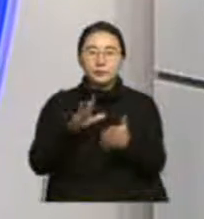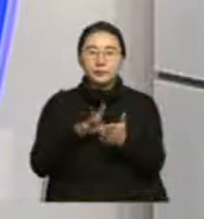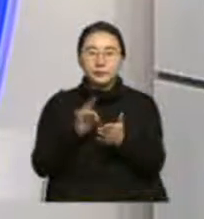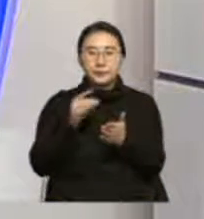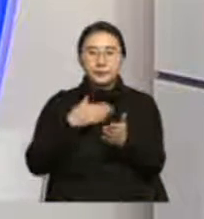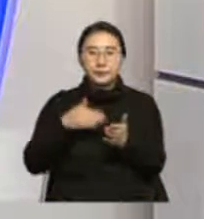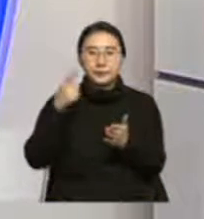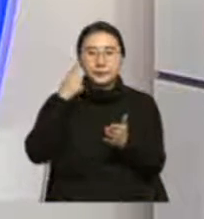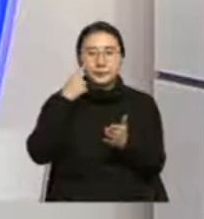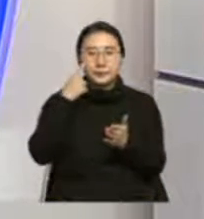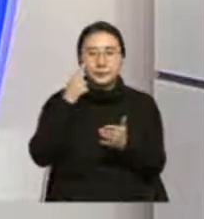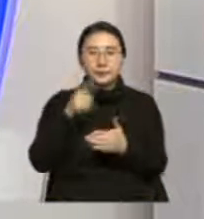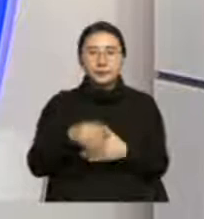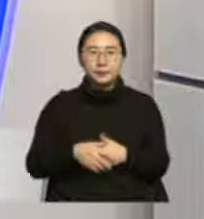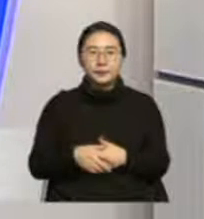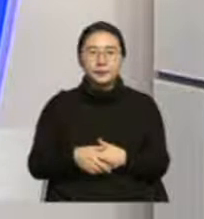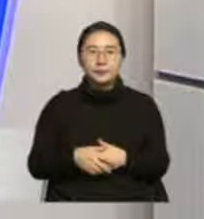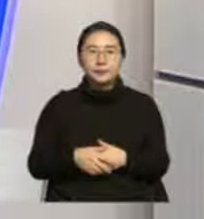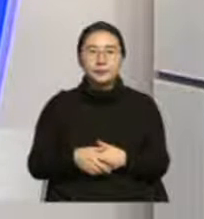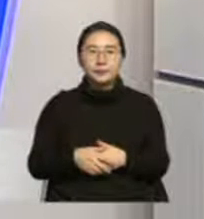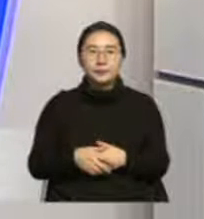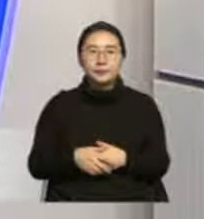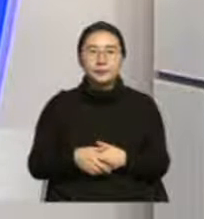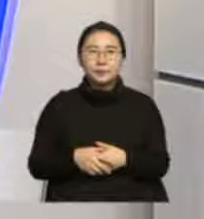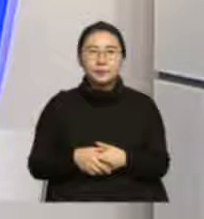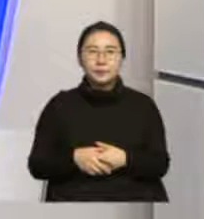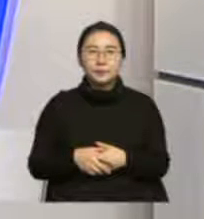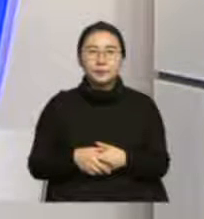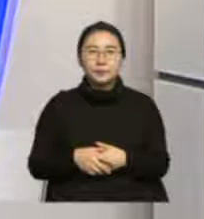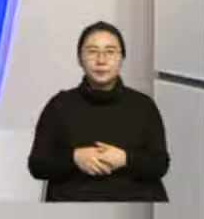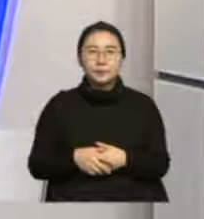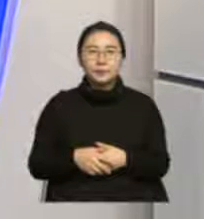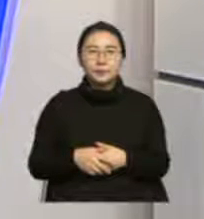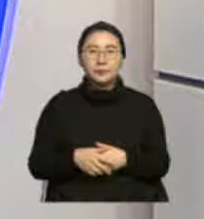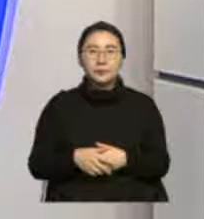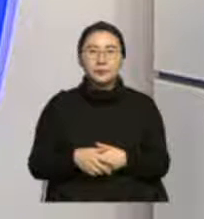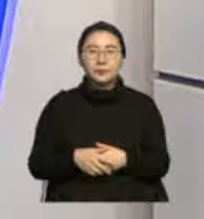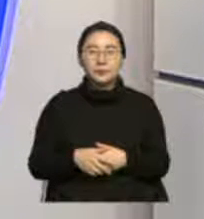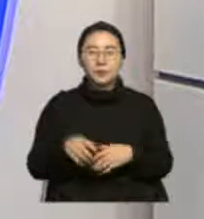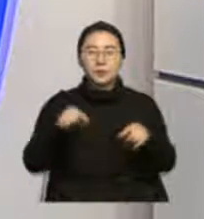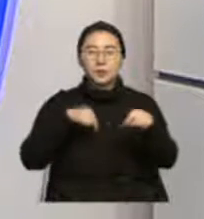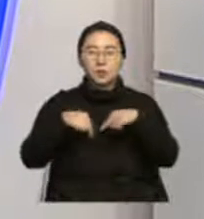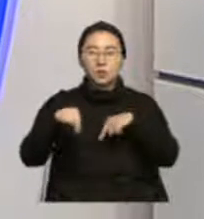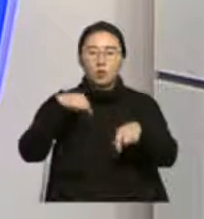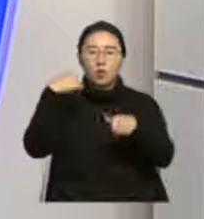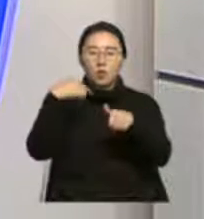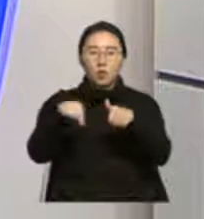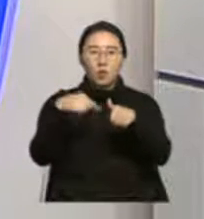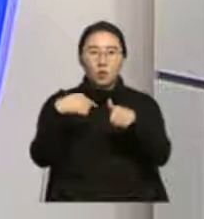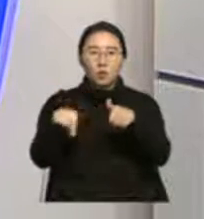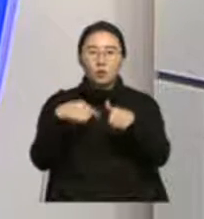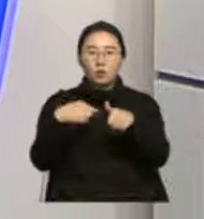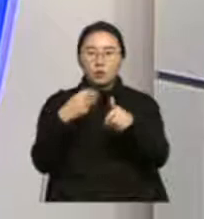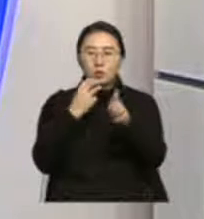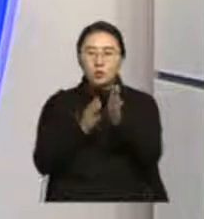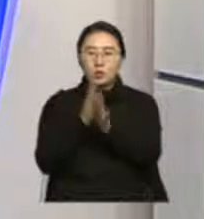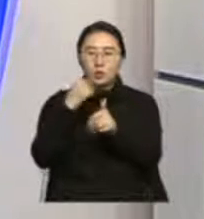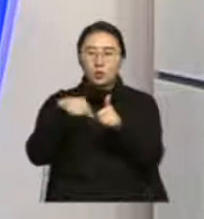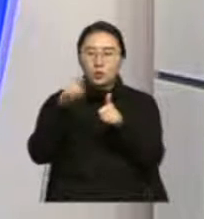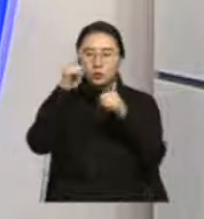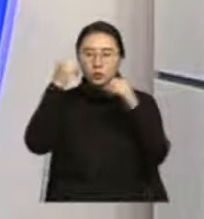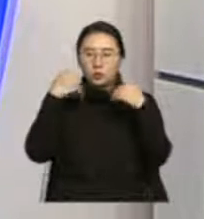키워드로 이슈를 알아보는 클릭 키워드 시간입니다. 오늘의 첫 번째 키워드는 정치 교육입니다. 서울시